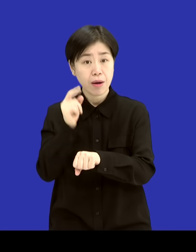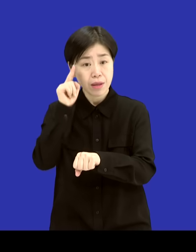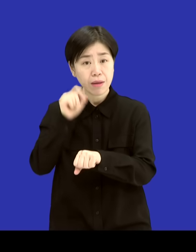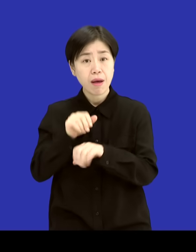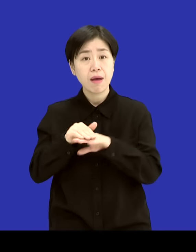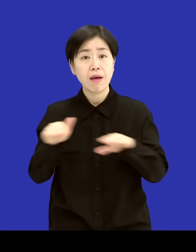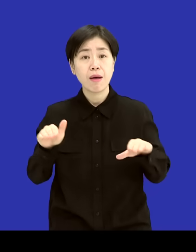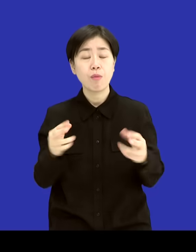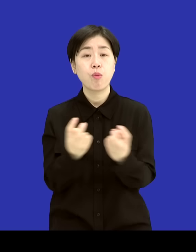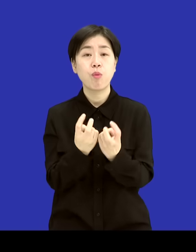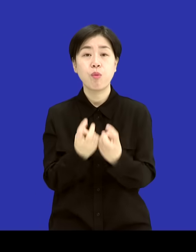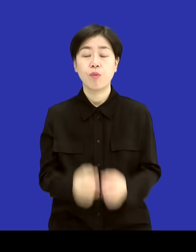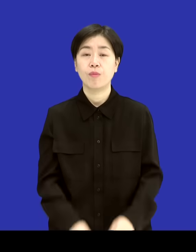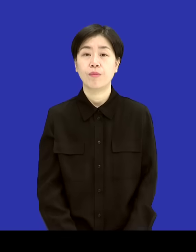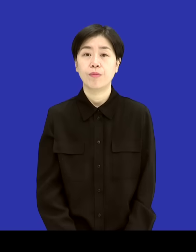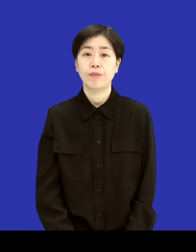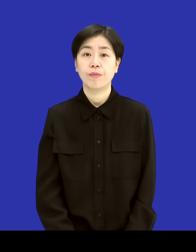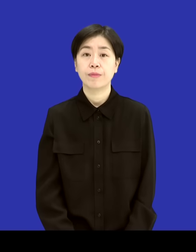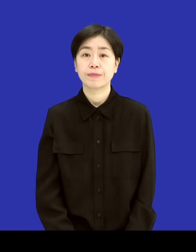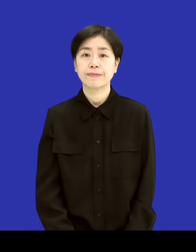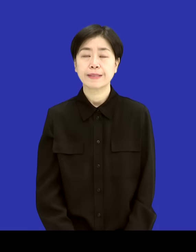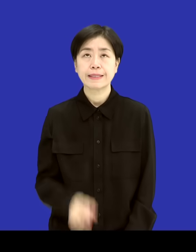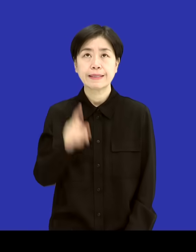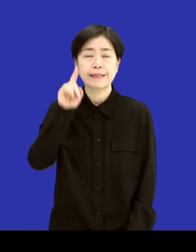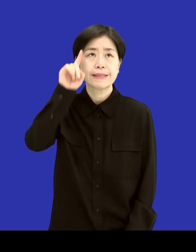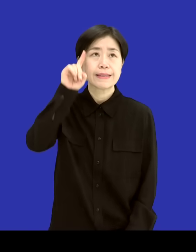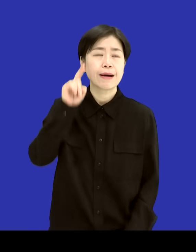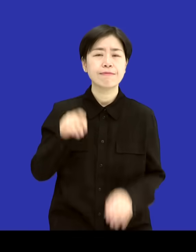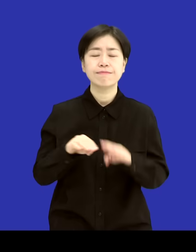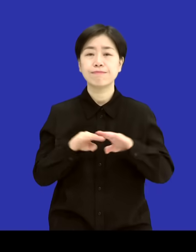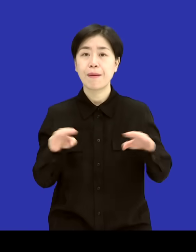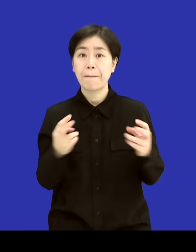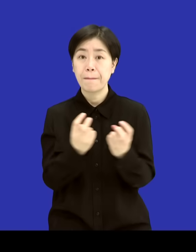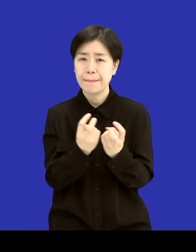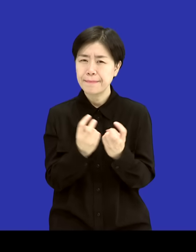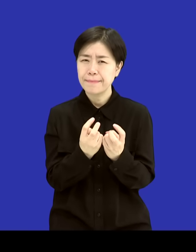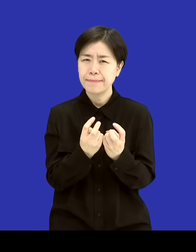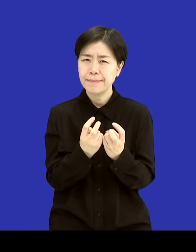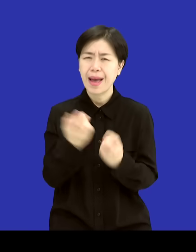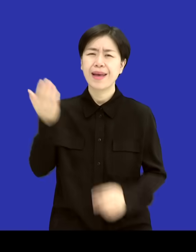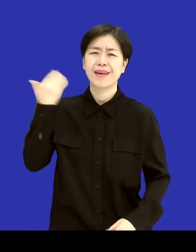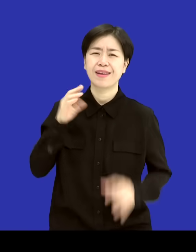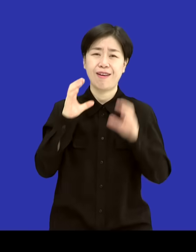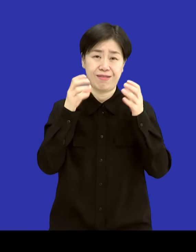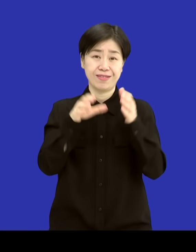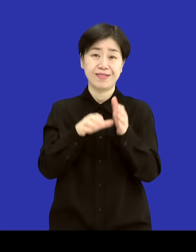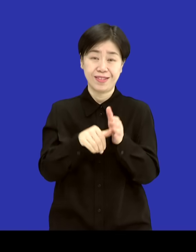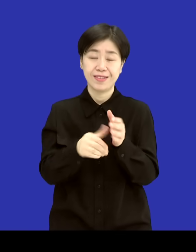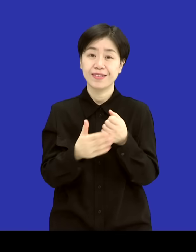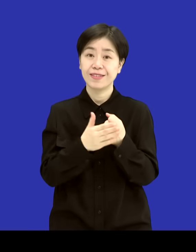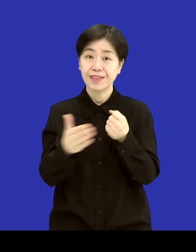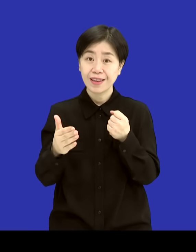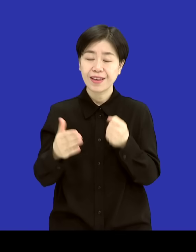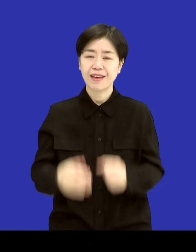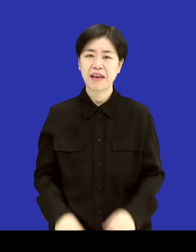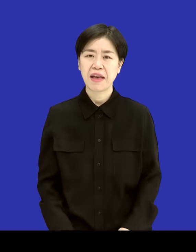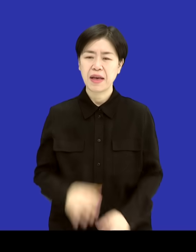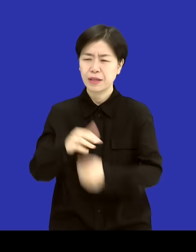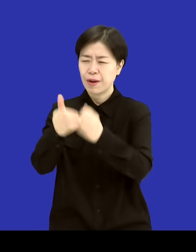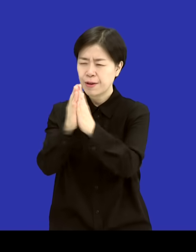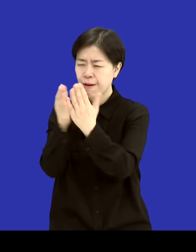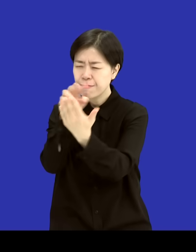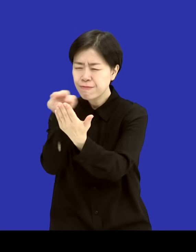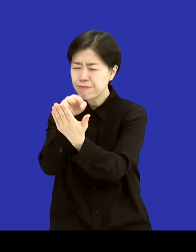스트레스를 어떻게 푸신 거예요? 사실 그 스트레스를 그때는 조금 좀 주님의 말씀으로 막